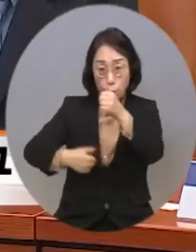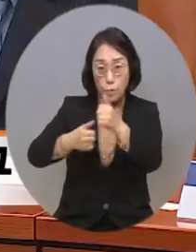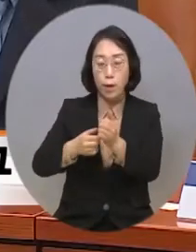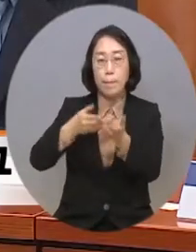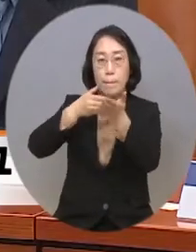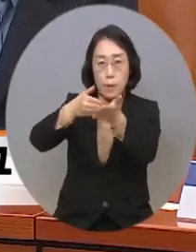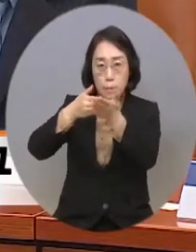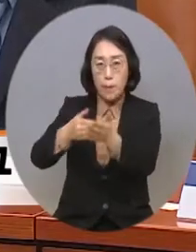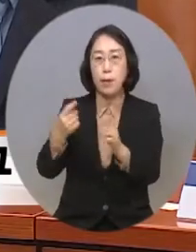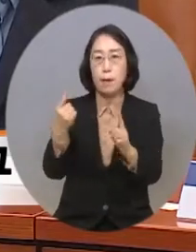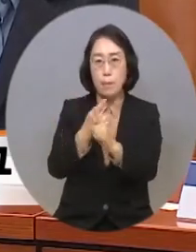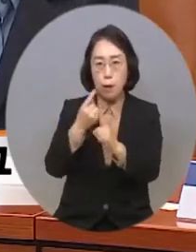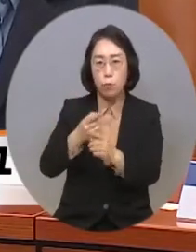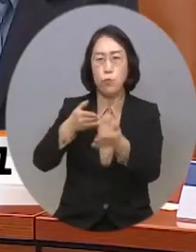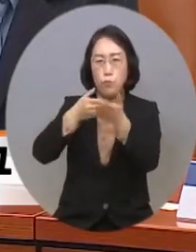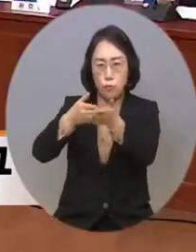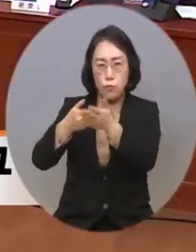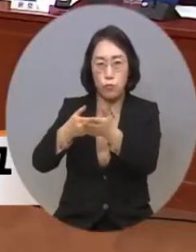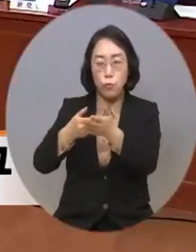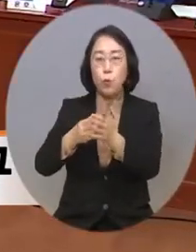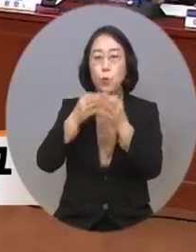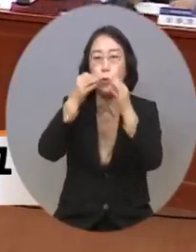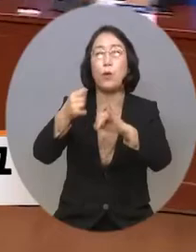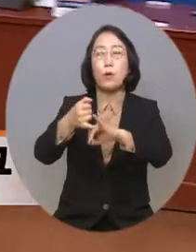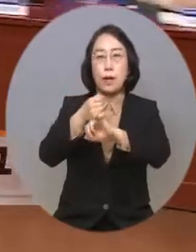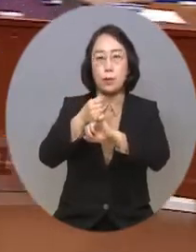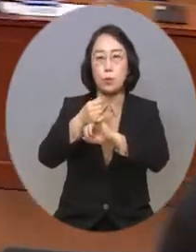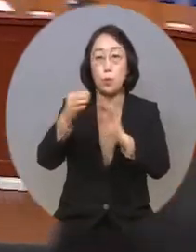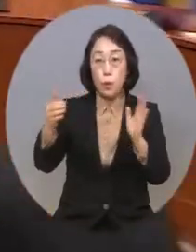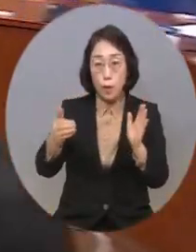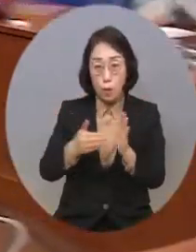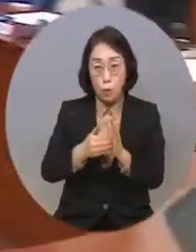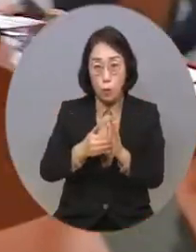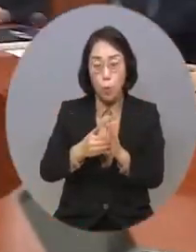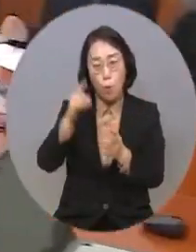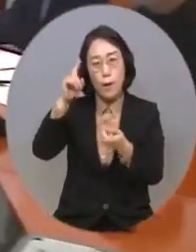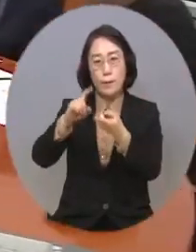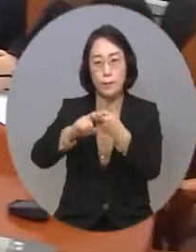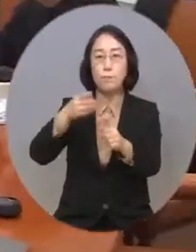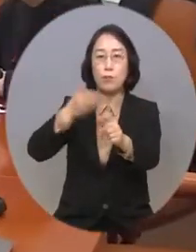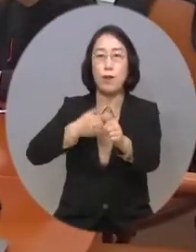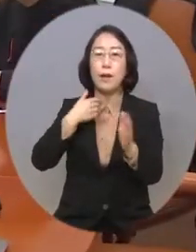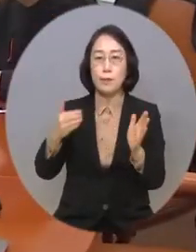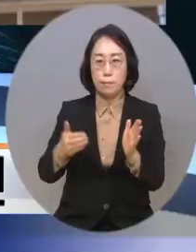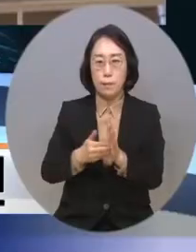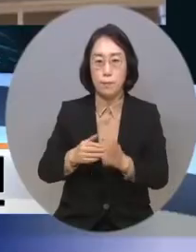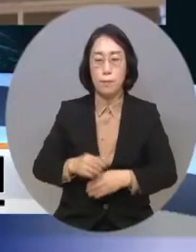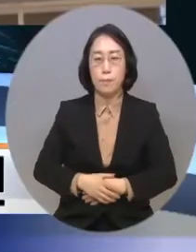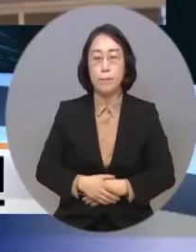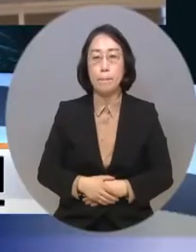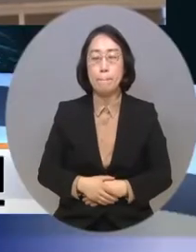등 노력을 약속하는 한편 정치권에 관심을 당부했습니다.